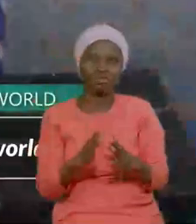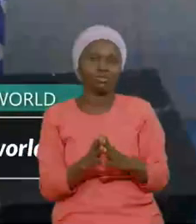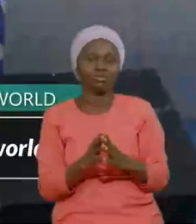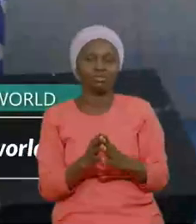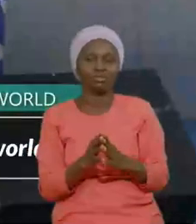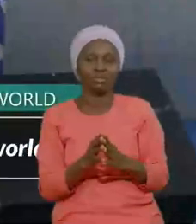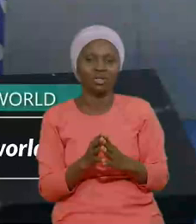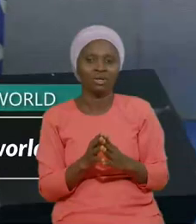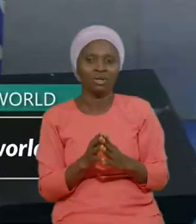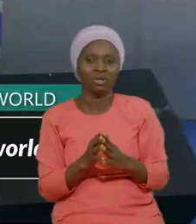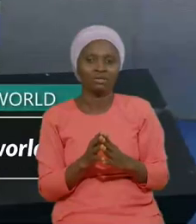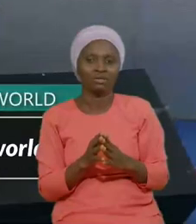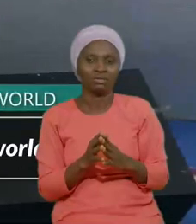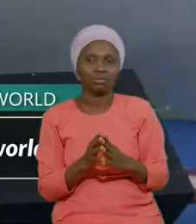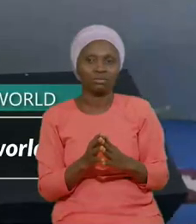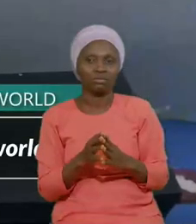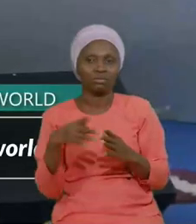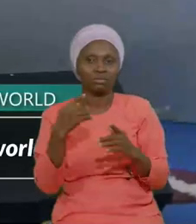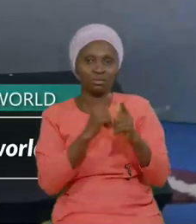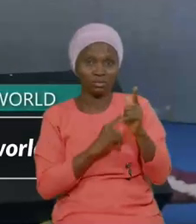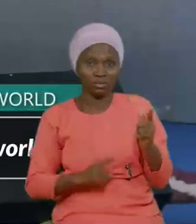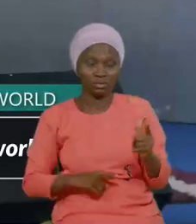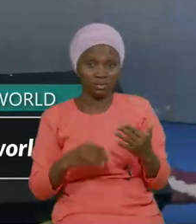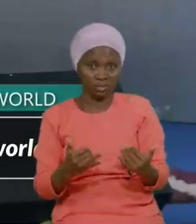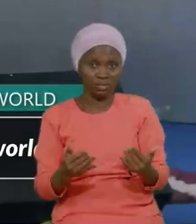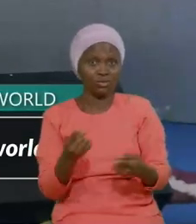Porter des fruits en abondance pour Dieu.